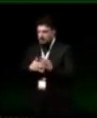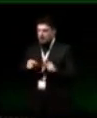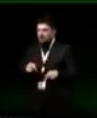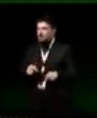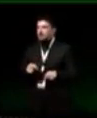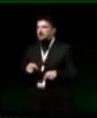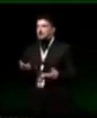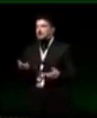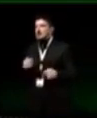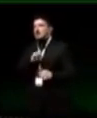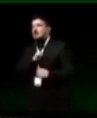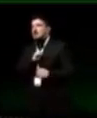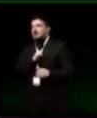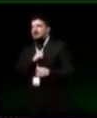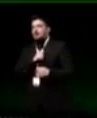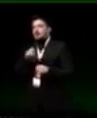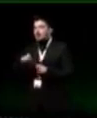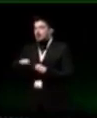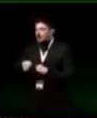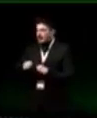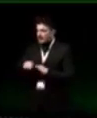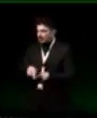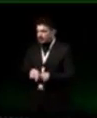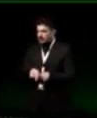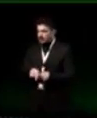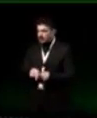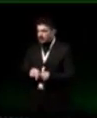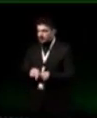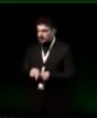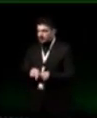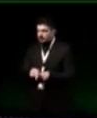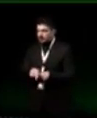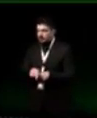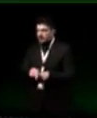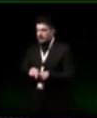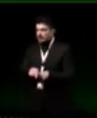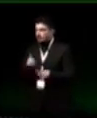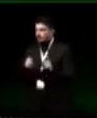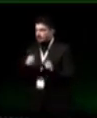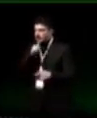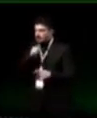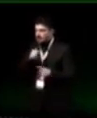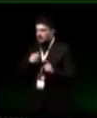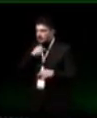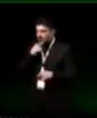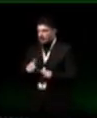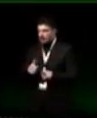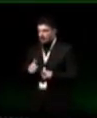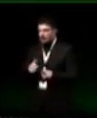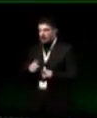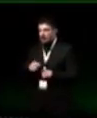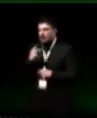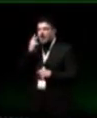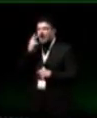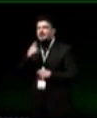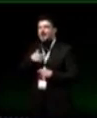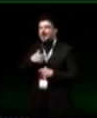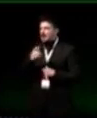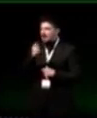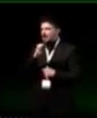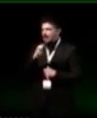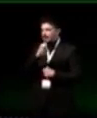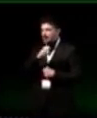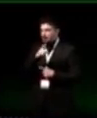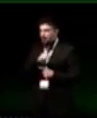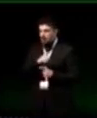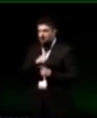chiave. Vi diranno, ragazzi, che la politica non serve, ve l'hanno detto. Guardate la Catalogna, ci hanno detto